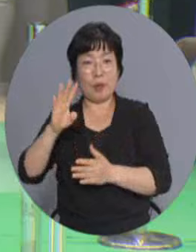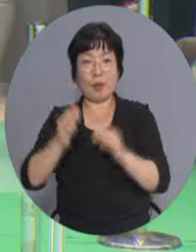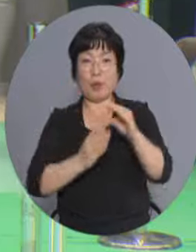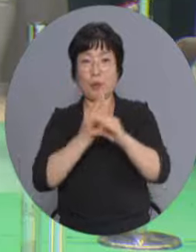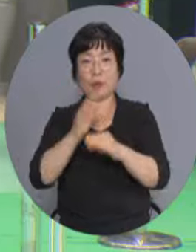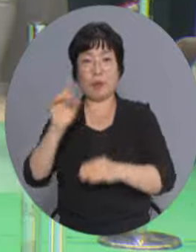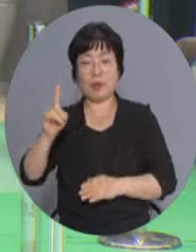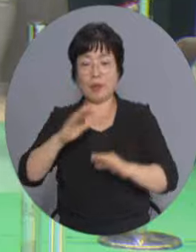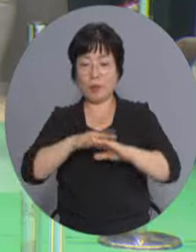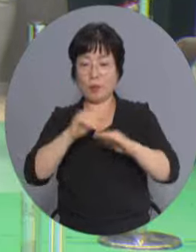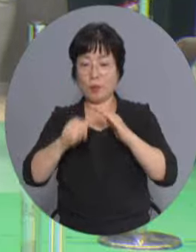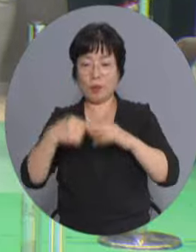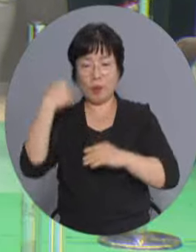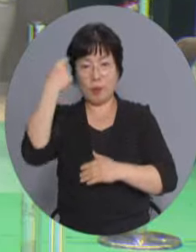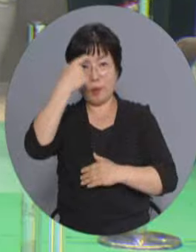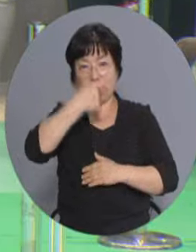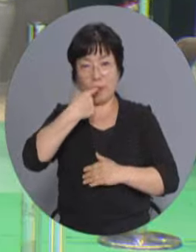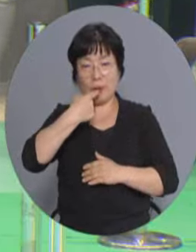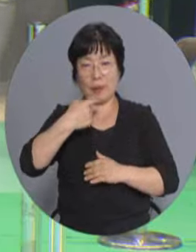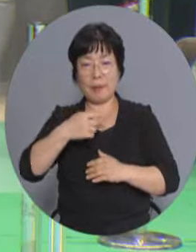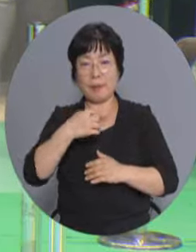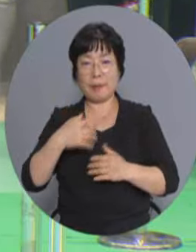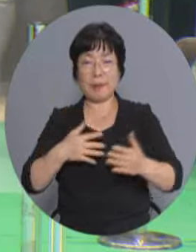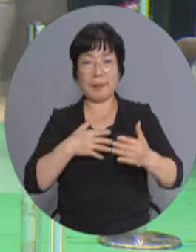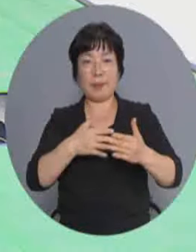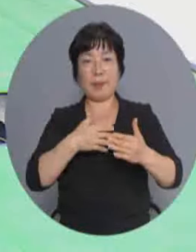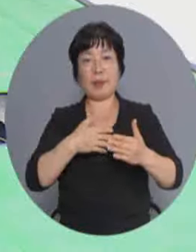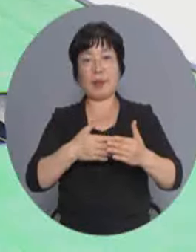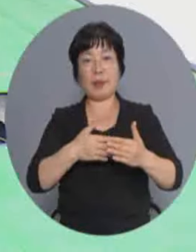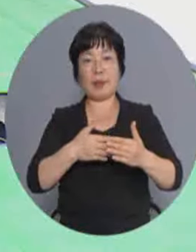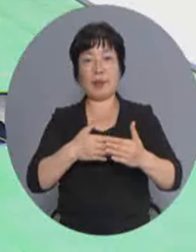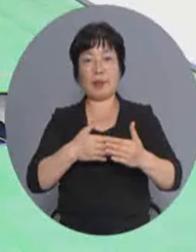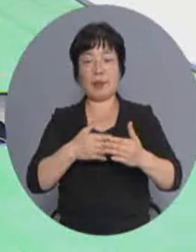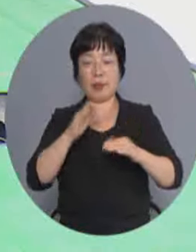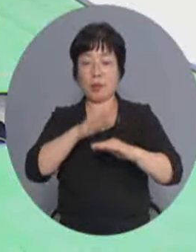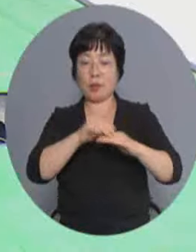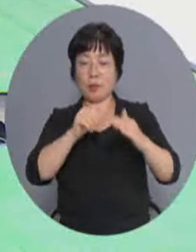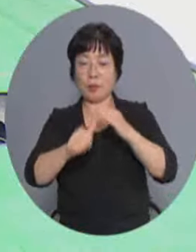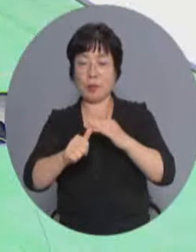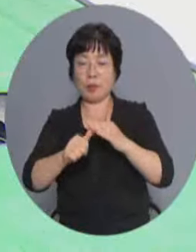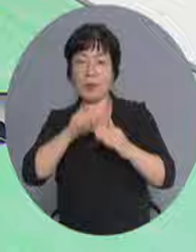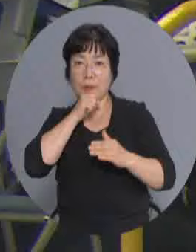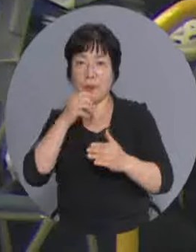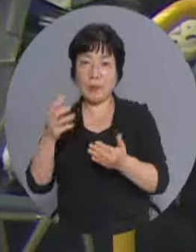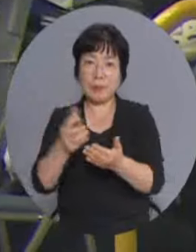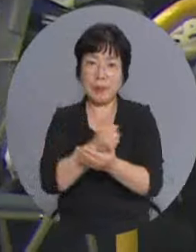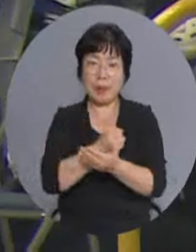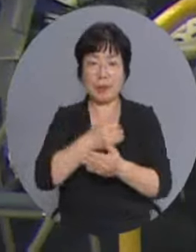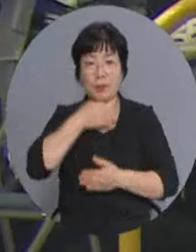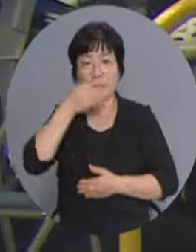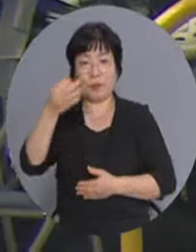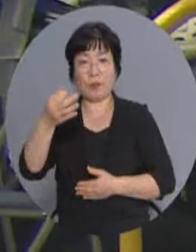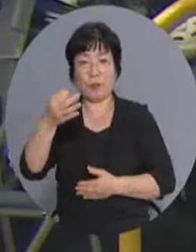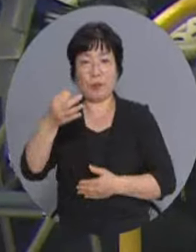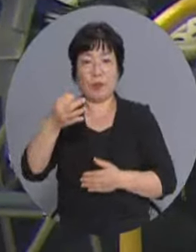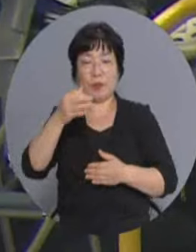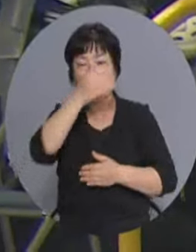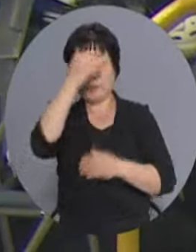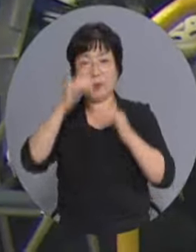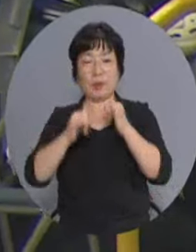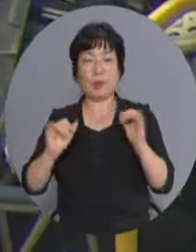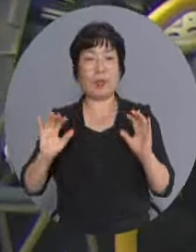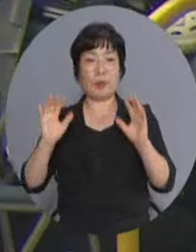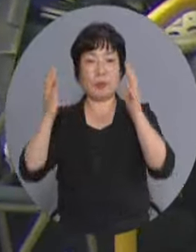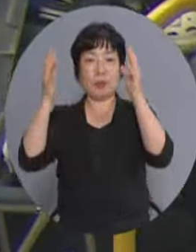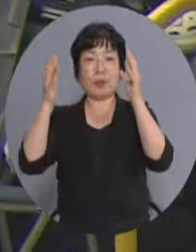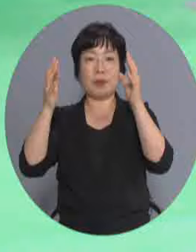만큼 선수들의 얼굴에는 긴장감이 흐릅니다. 선수들은 득점에 연달아 포효하기도 하고 관중석에서